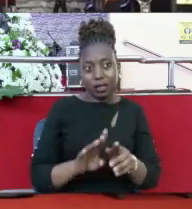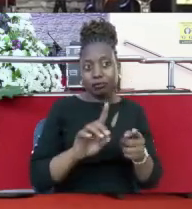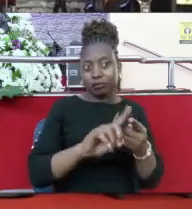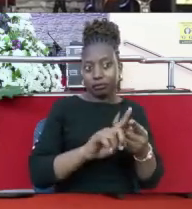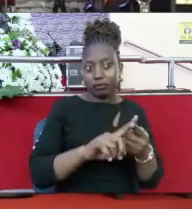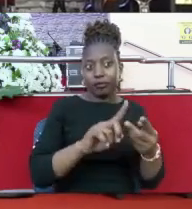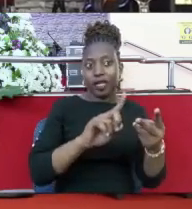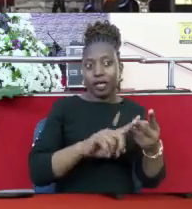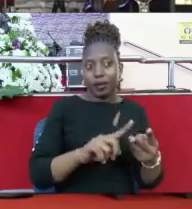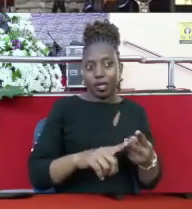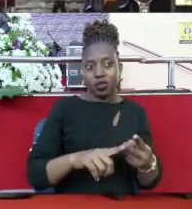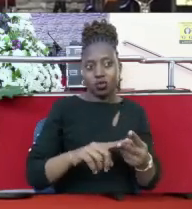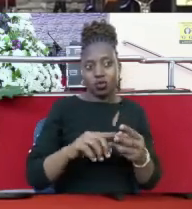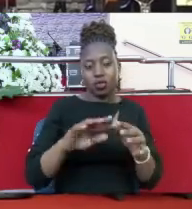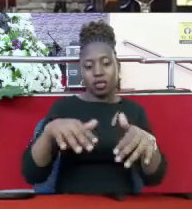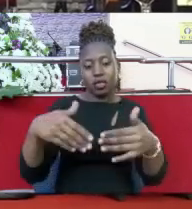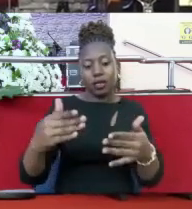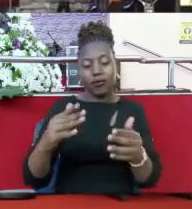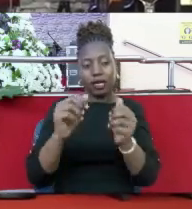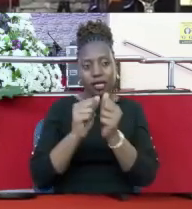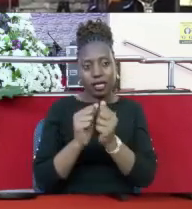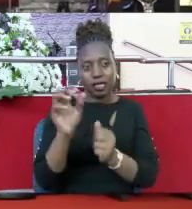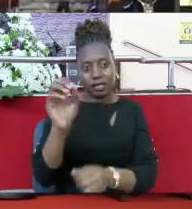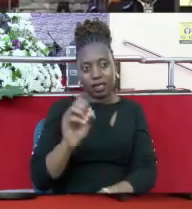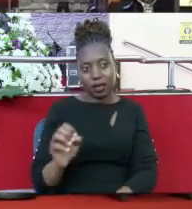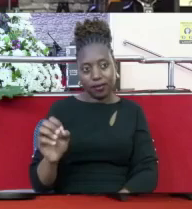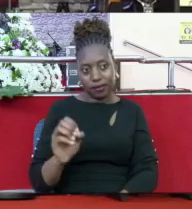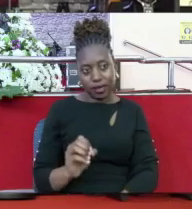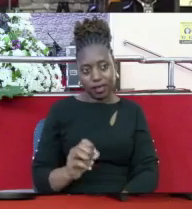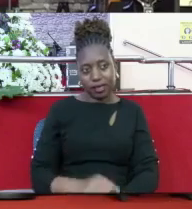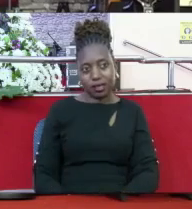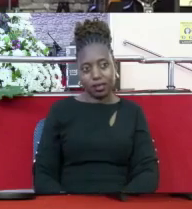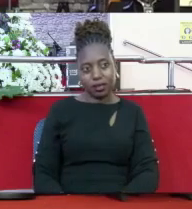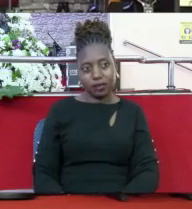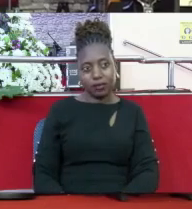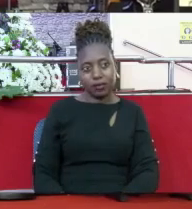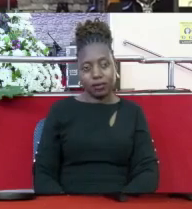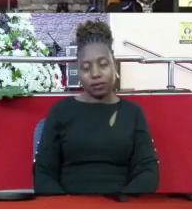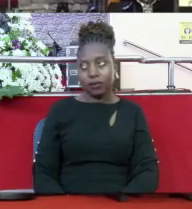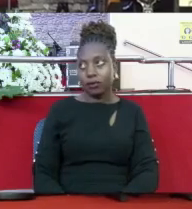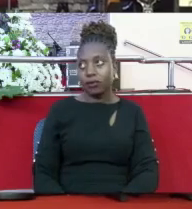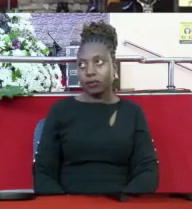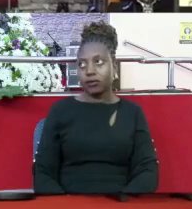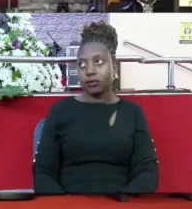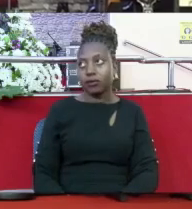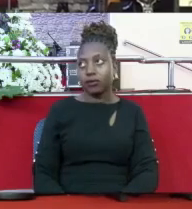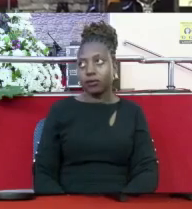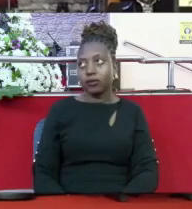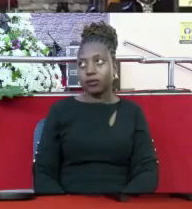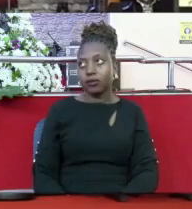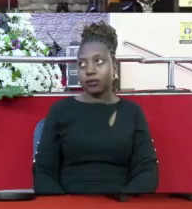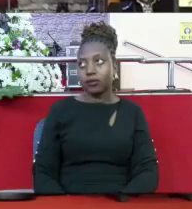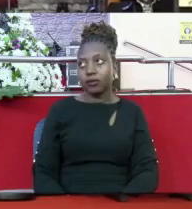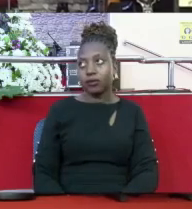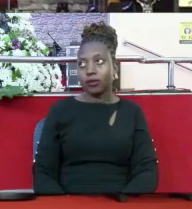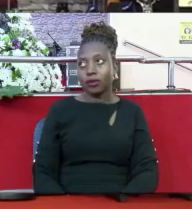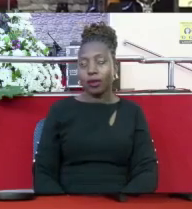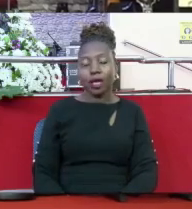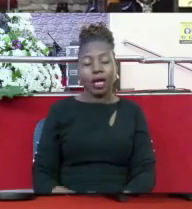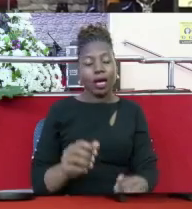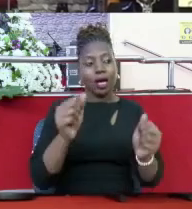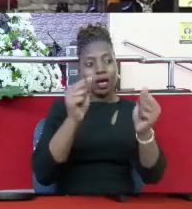fungu la kumi na kuweza kupanga panga pesa yetu vizuri vile tutaitumia. Tithing recognizes God as the